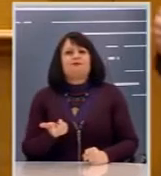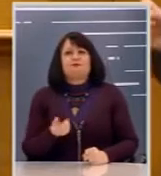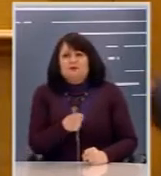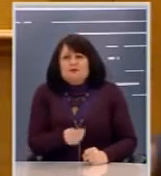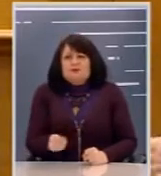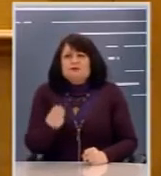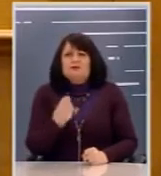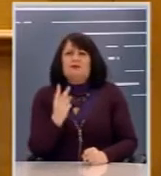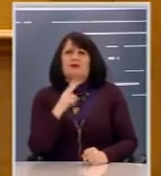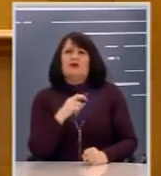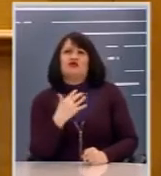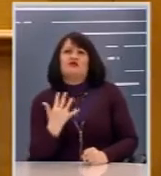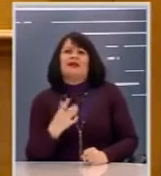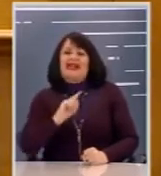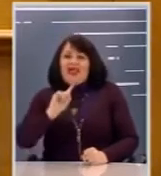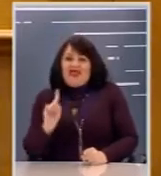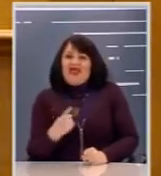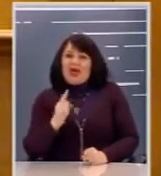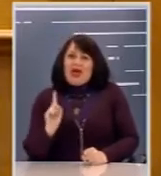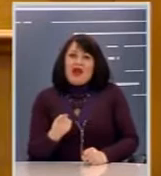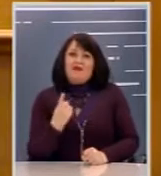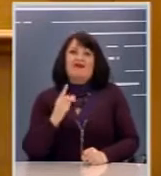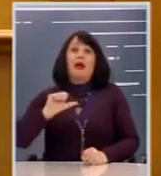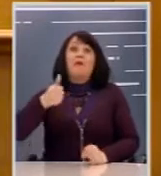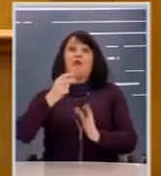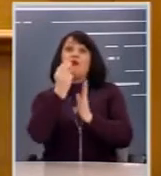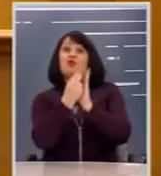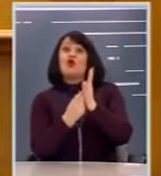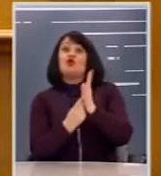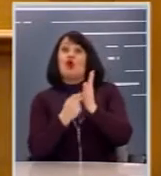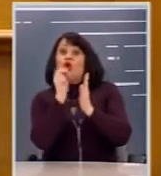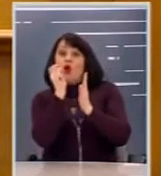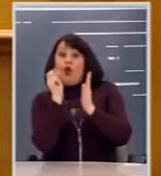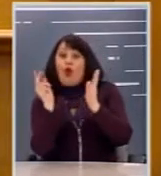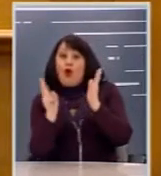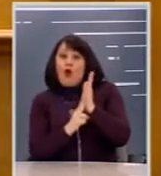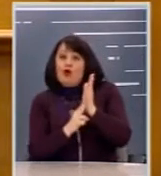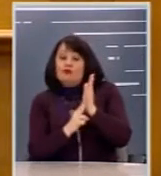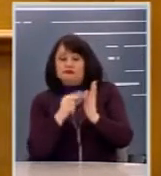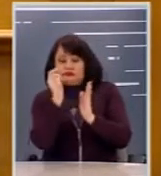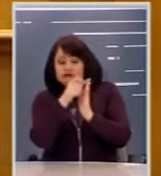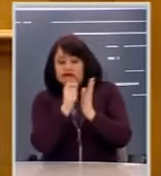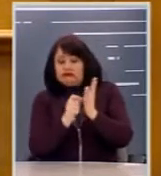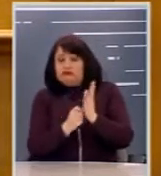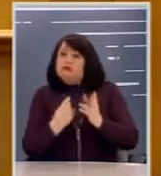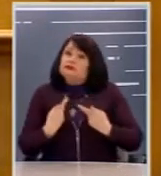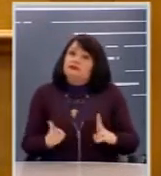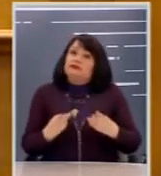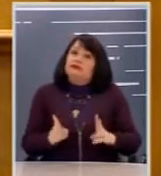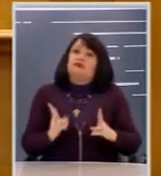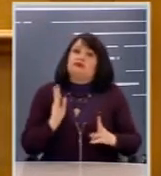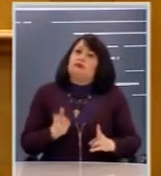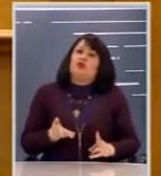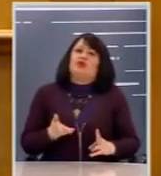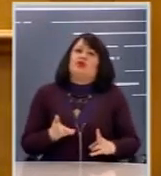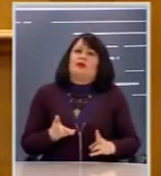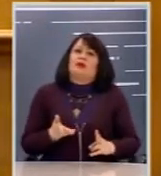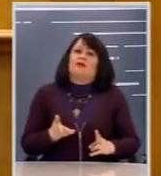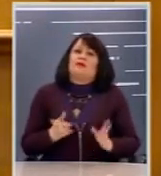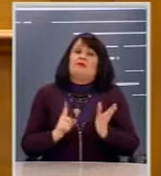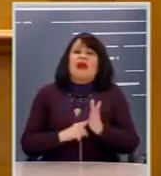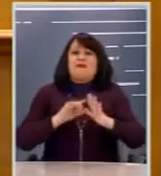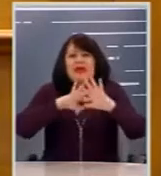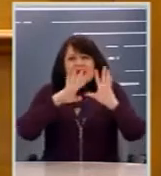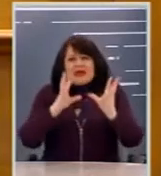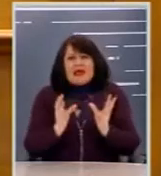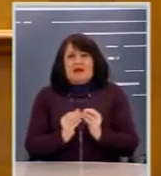από 25 θεραπευτικά πρωτόκολλα που μας επιτρέπουν, και αυτό πρέπει να επεκταθεί παντού, μας επιτρέπουν να έχουμε